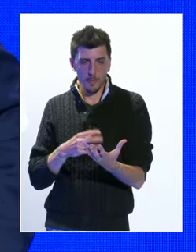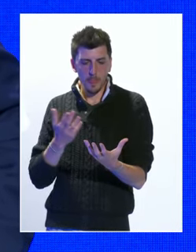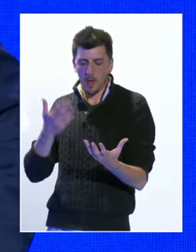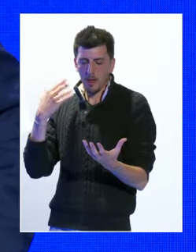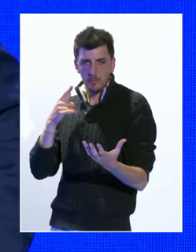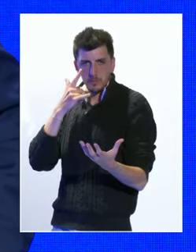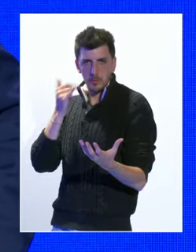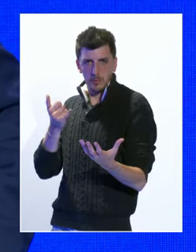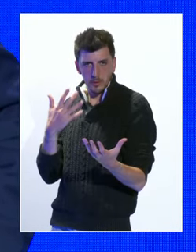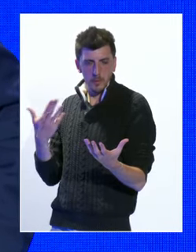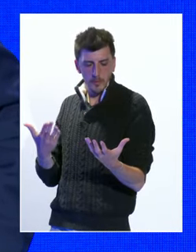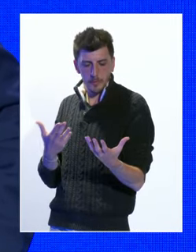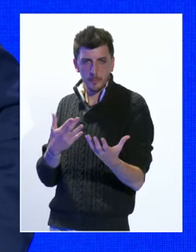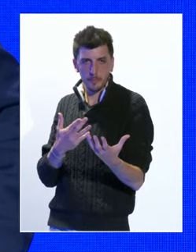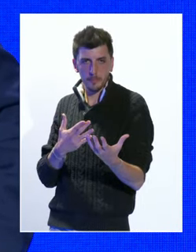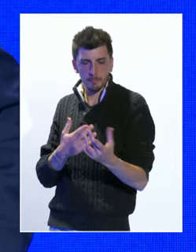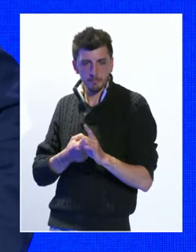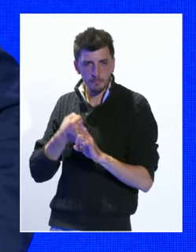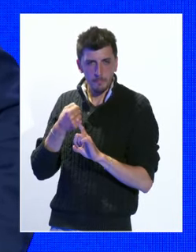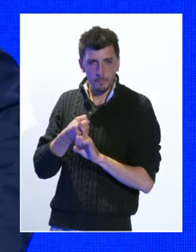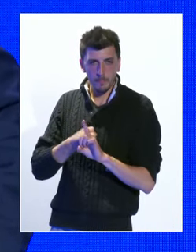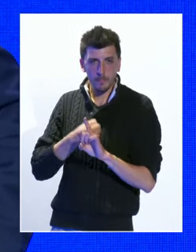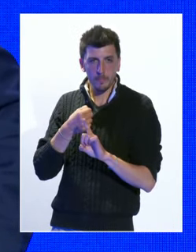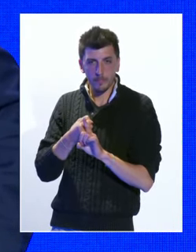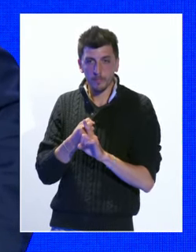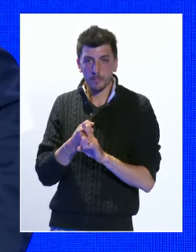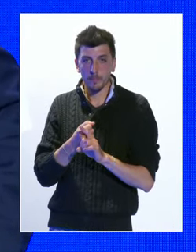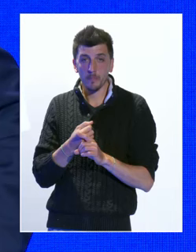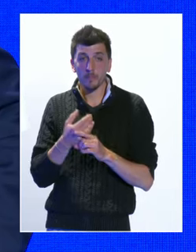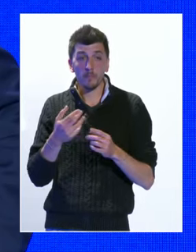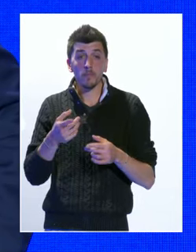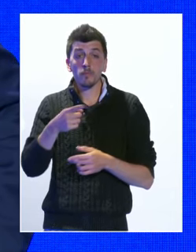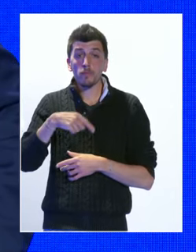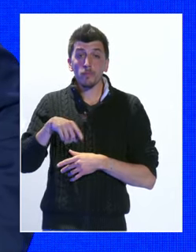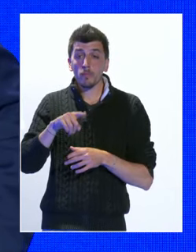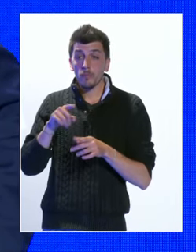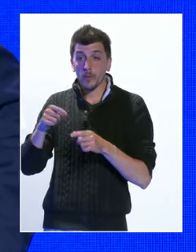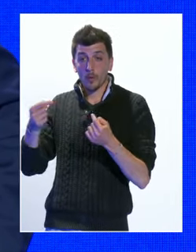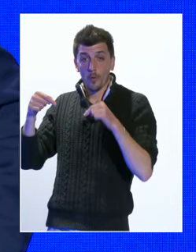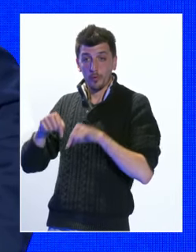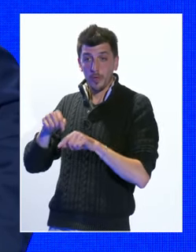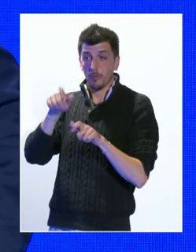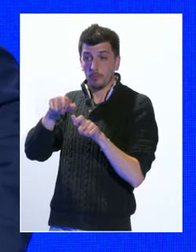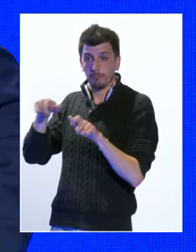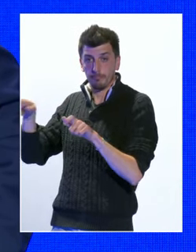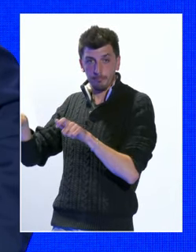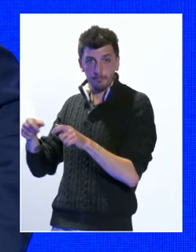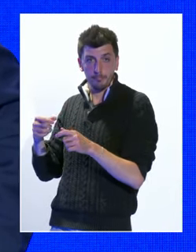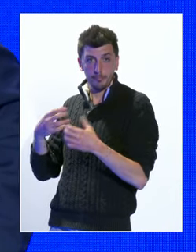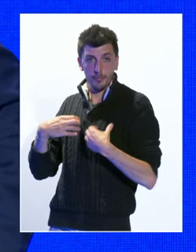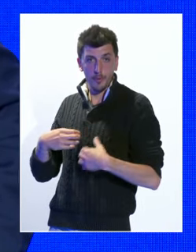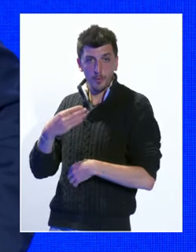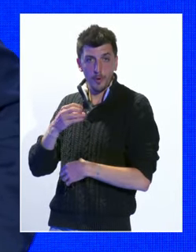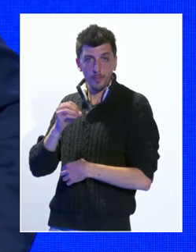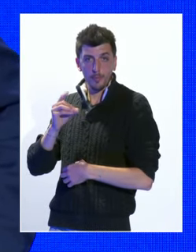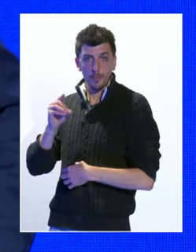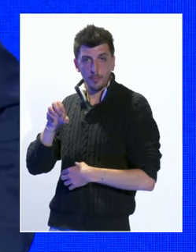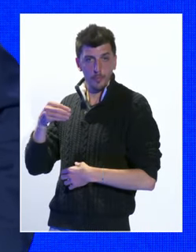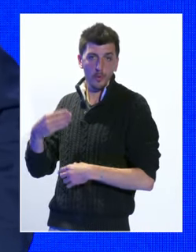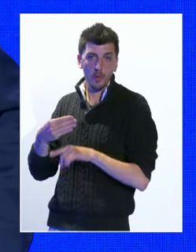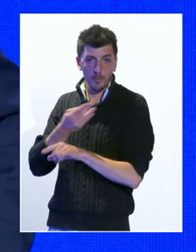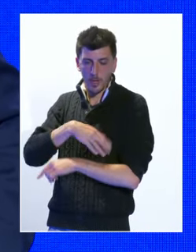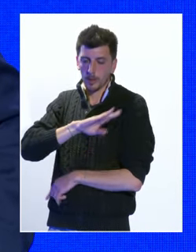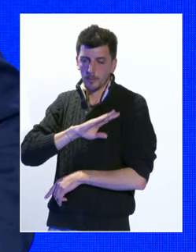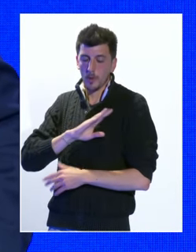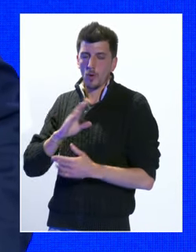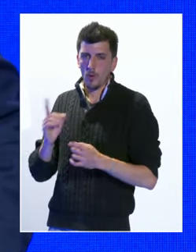eu à affronter. Ceux d'entre nous qui sont au gouvernement, ils sont devant des responsabilités éminentes. Je ne